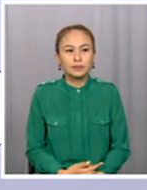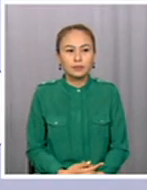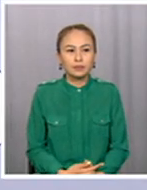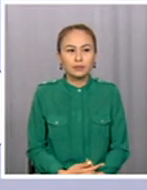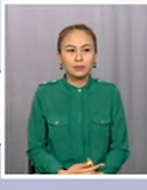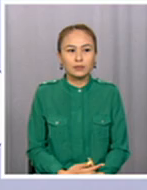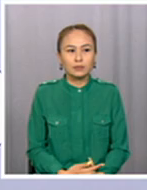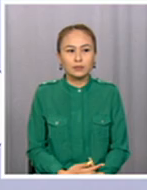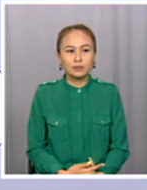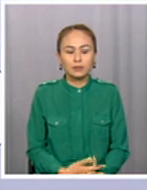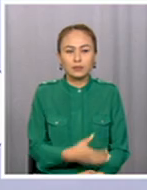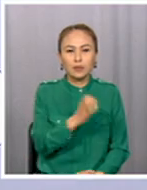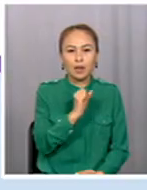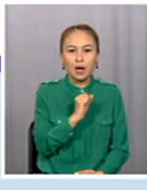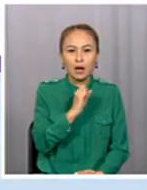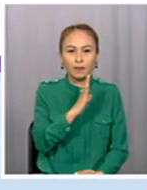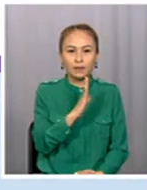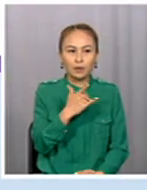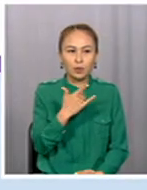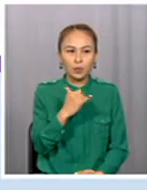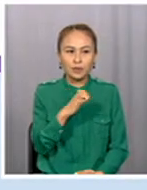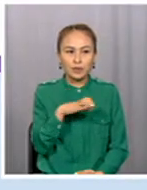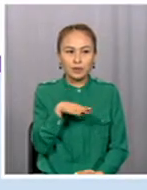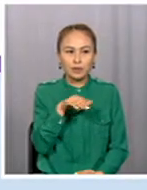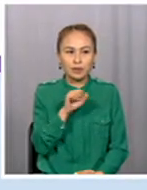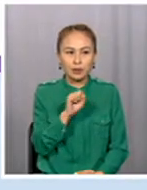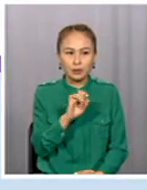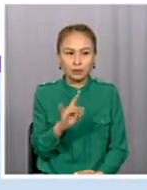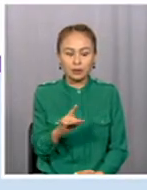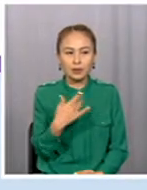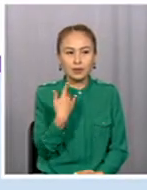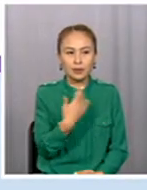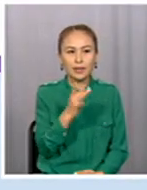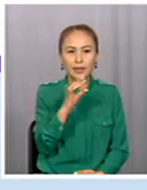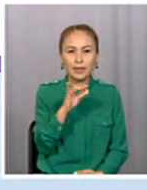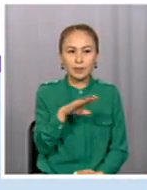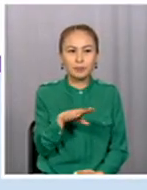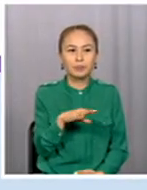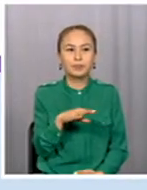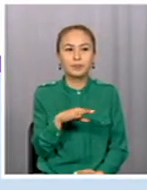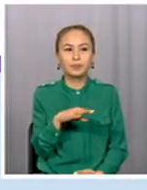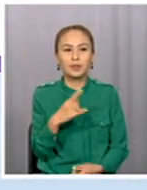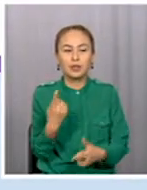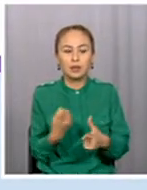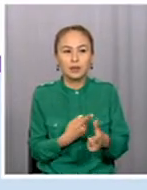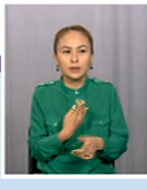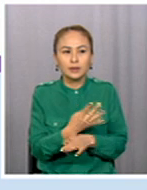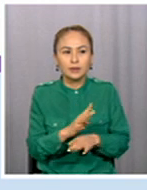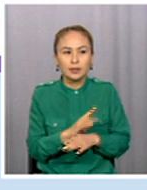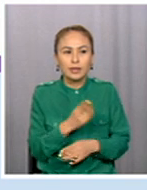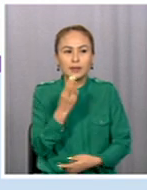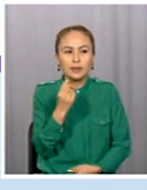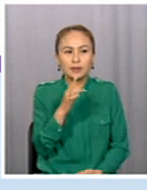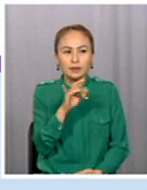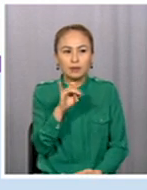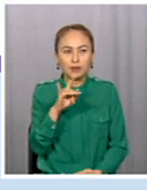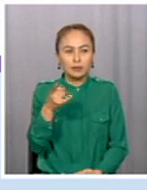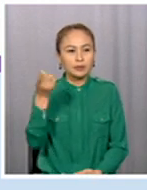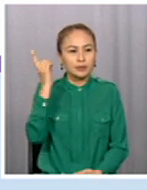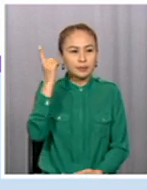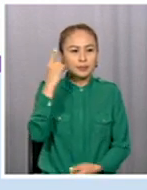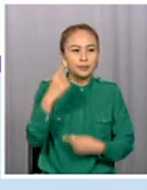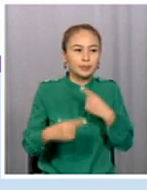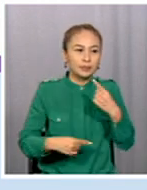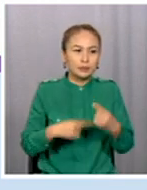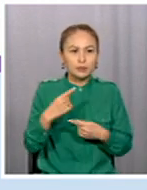тірек сөзіміз «Августар». Рим императорларының атағы. Цезарлар – ежелгі Римнің